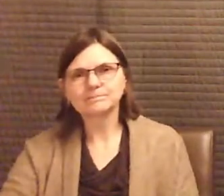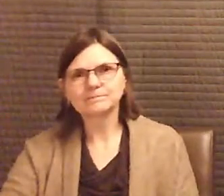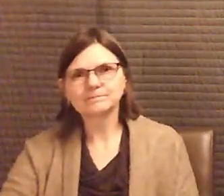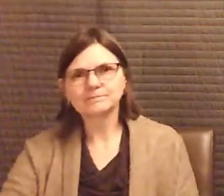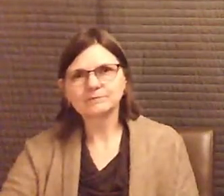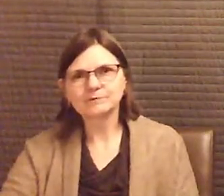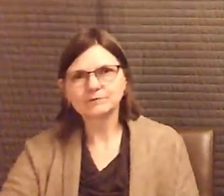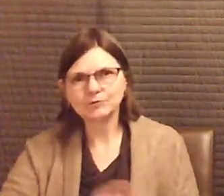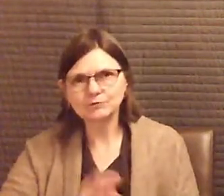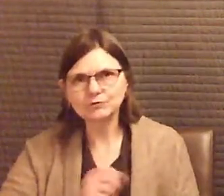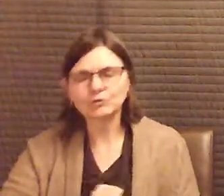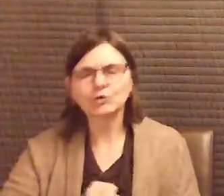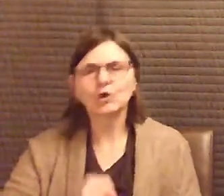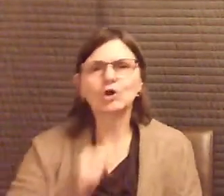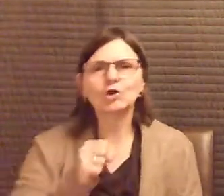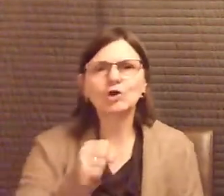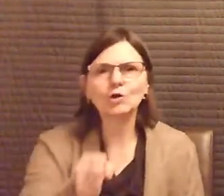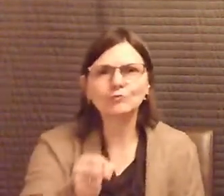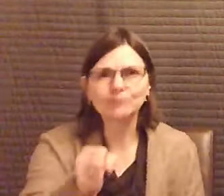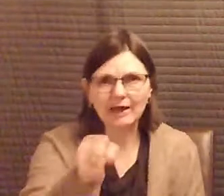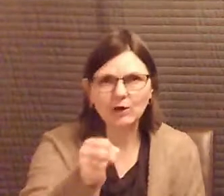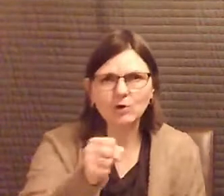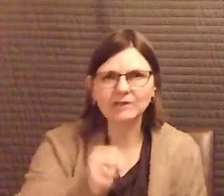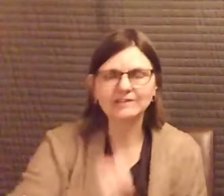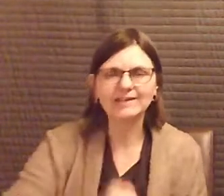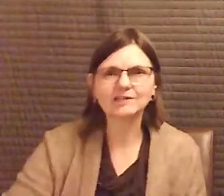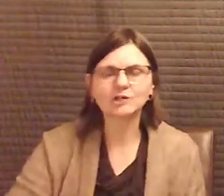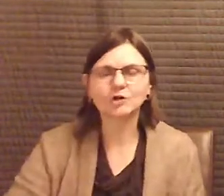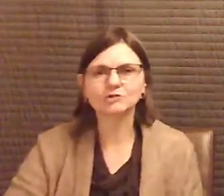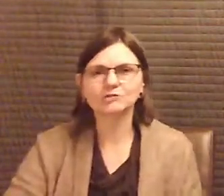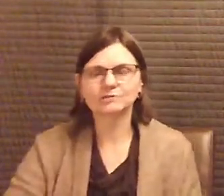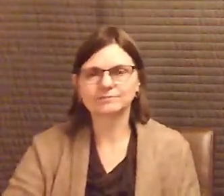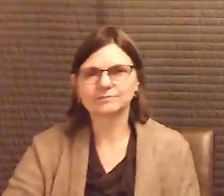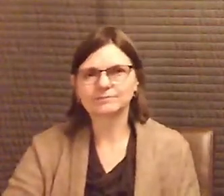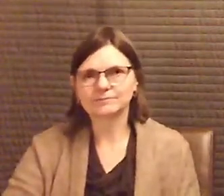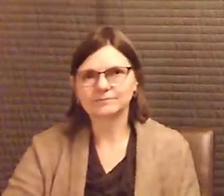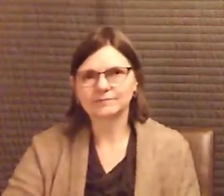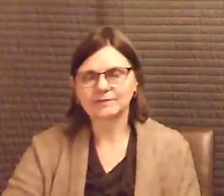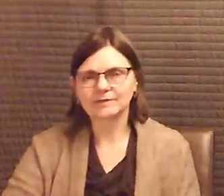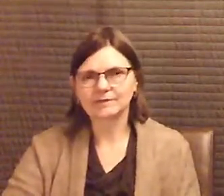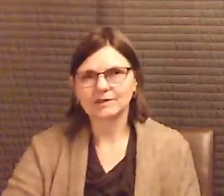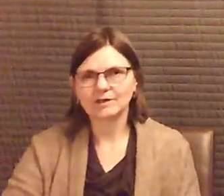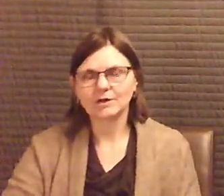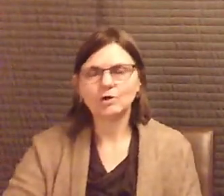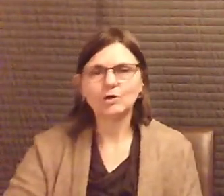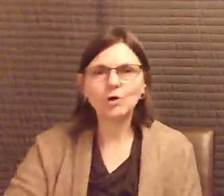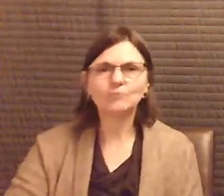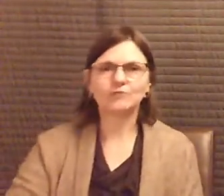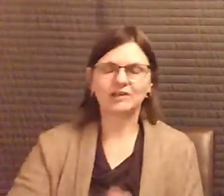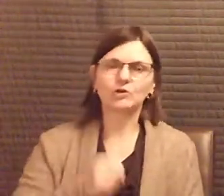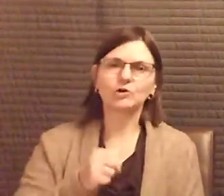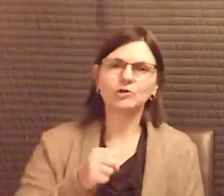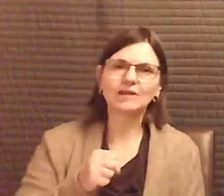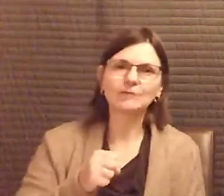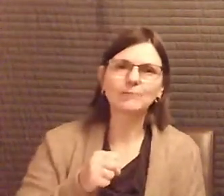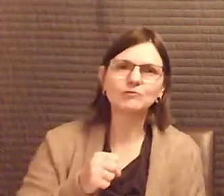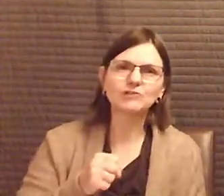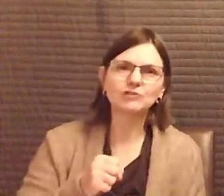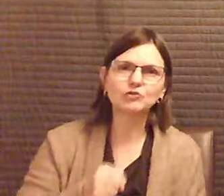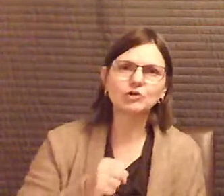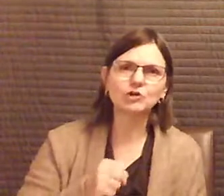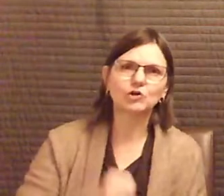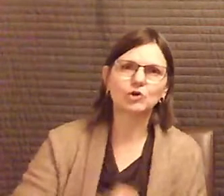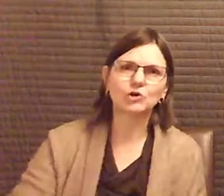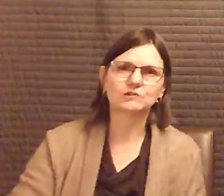de long john geloof jij ook in de jullie willen zoeken naar tonga geloof in nog een